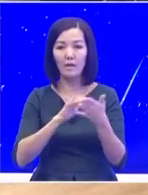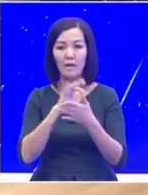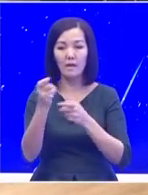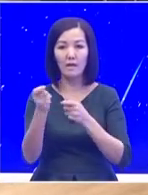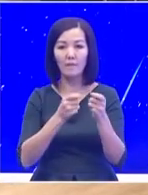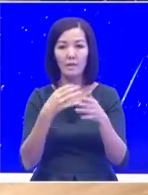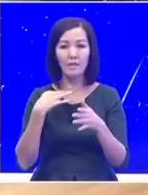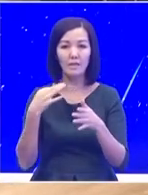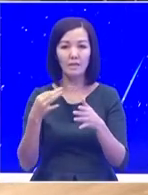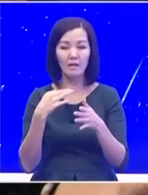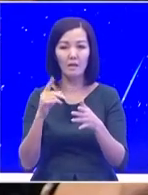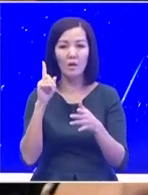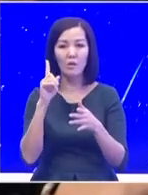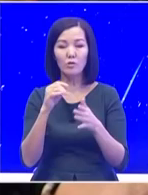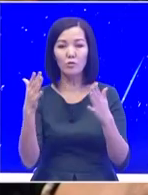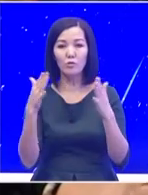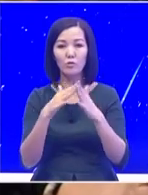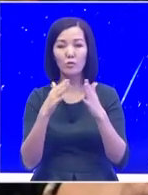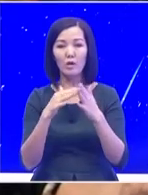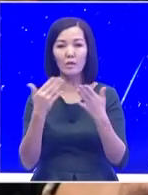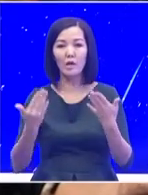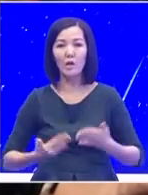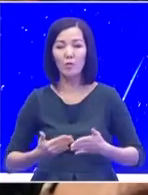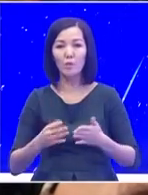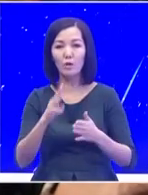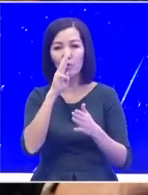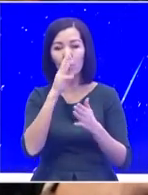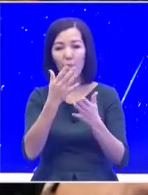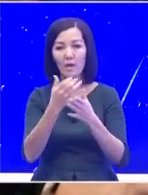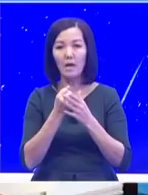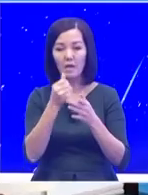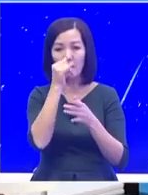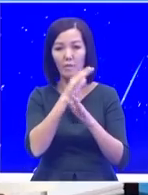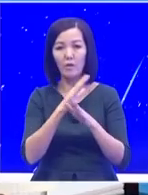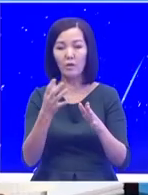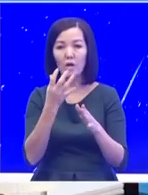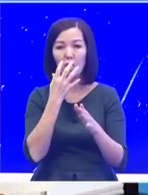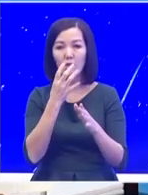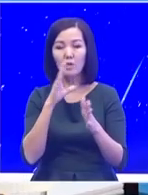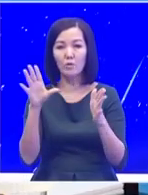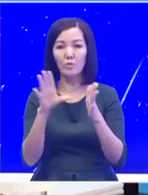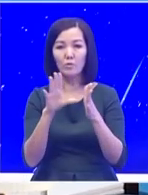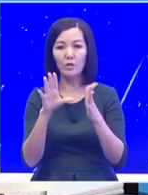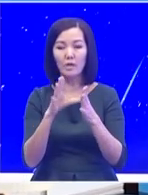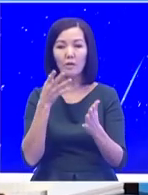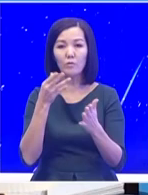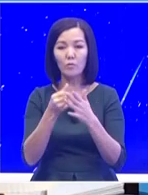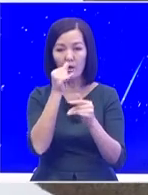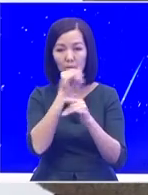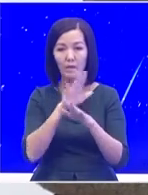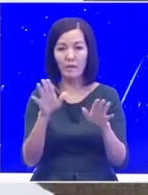әкімдіктің салғырттығынан 100-ден аса шаңырақ әлеуметтік көмектен қағылған. Ай сайынғы жылу, жарық, газ ақысын төлей алмай